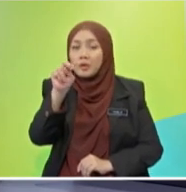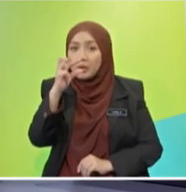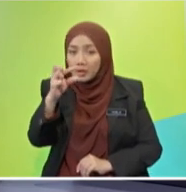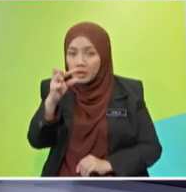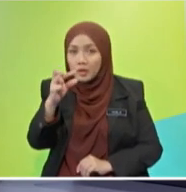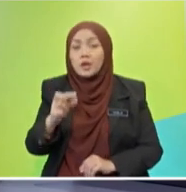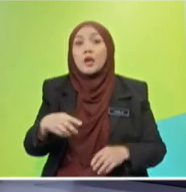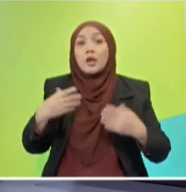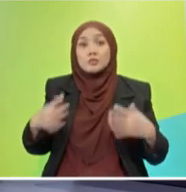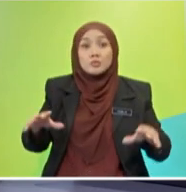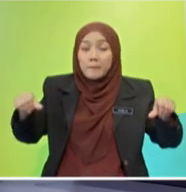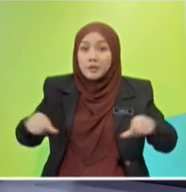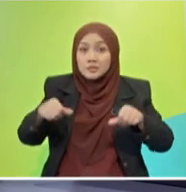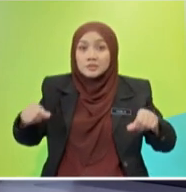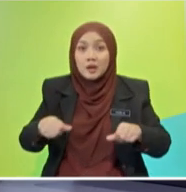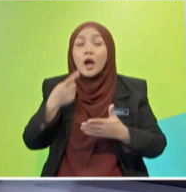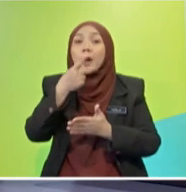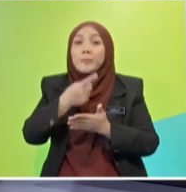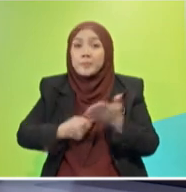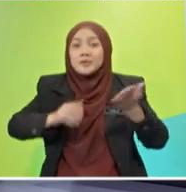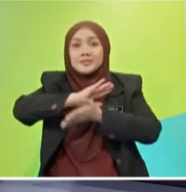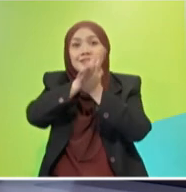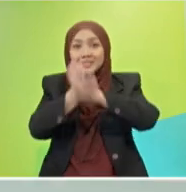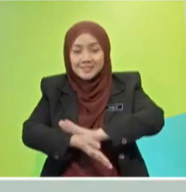sudah matang wah cantiknya warna